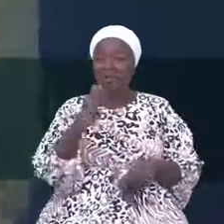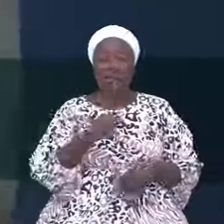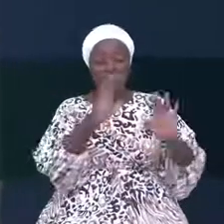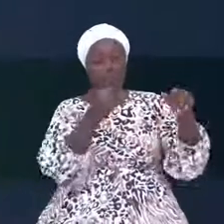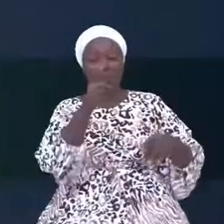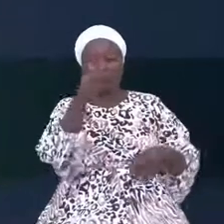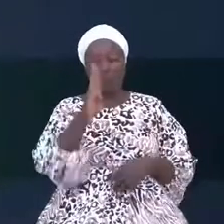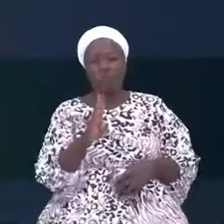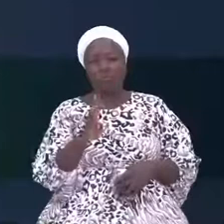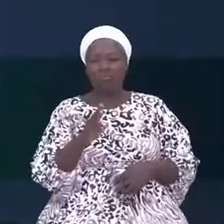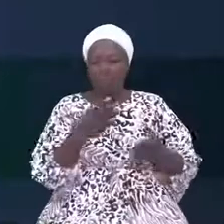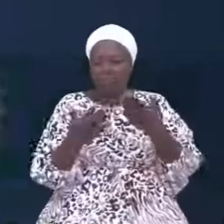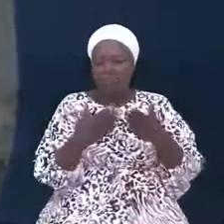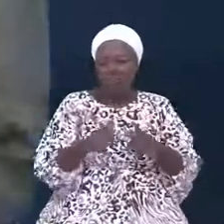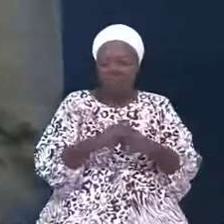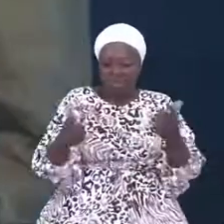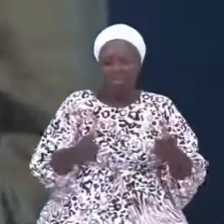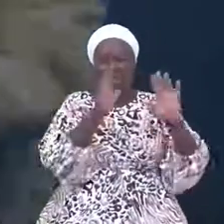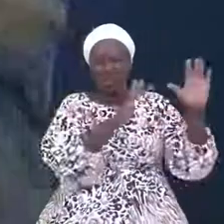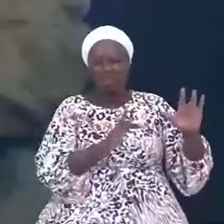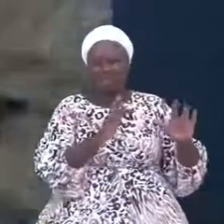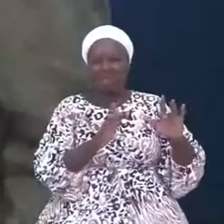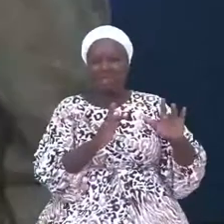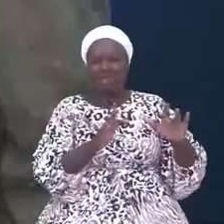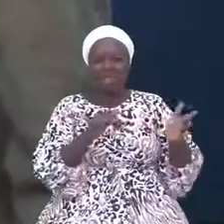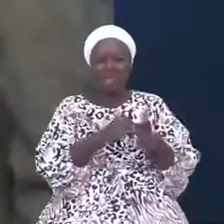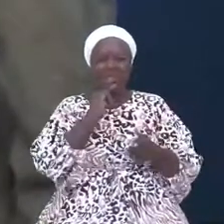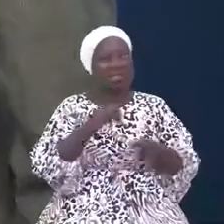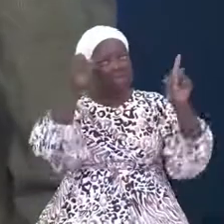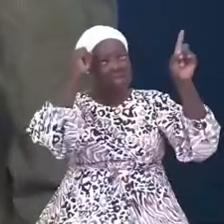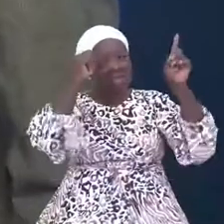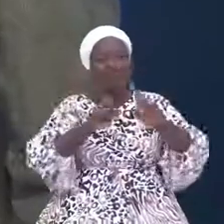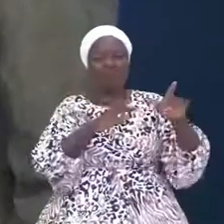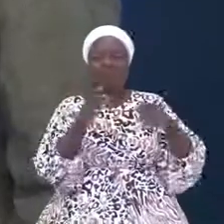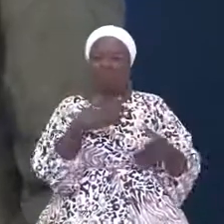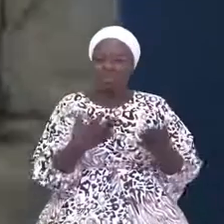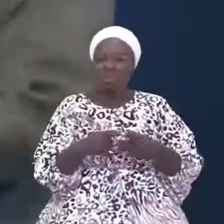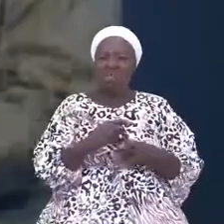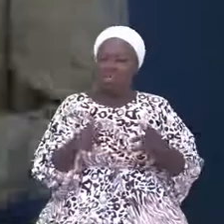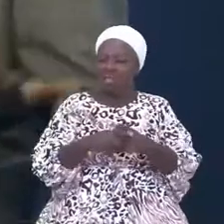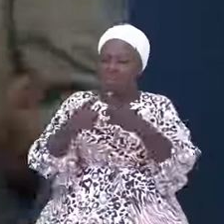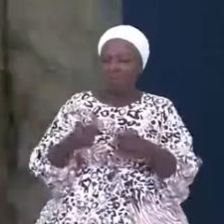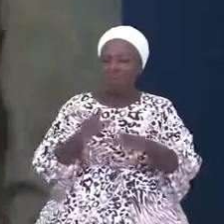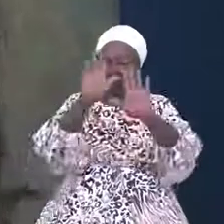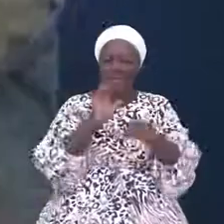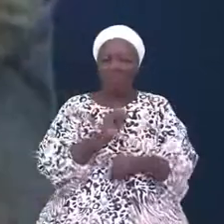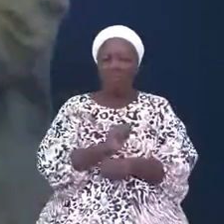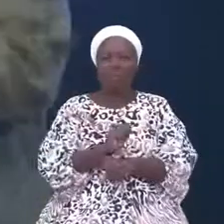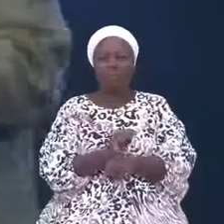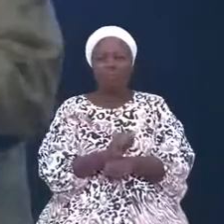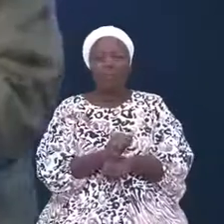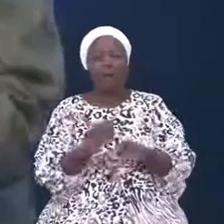Verset 3, lui, second. Oh, aie pitié de moi. C'est toujours la miséricorde de Dieu. Que soit la miséricorde multiforme, que soit la